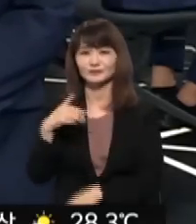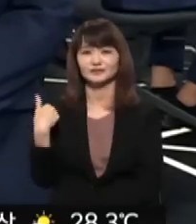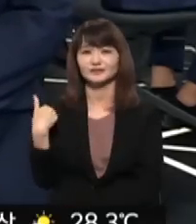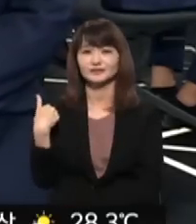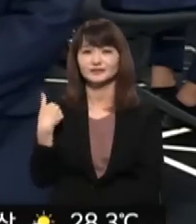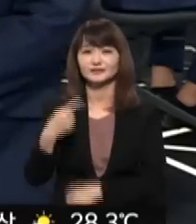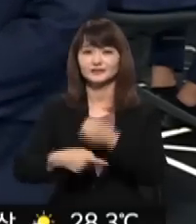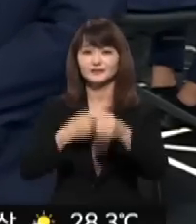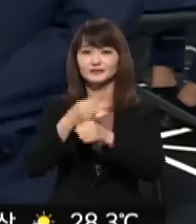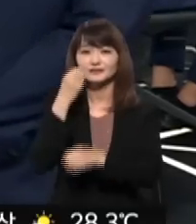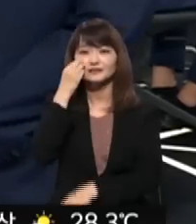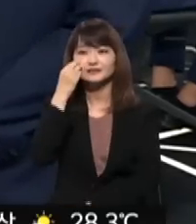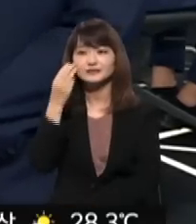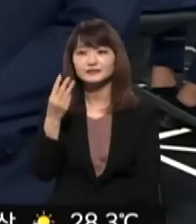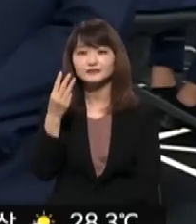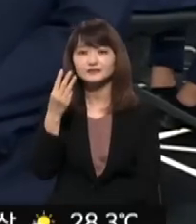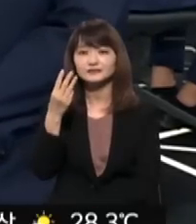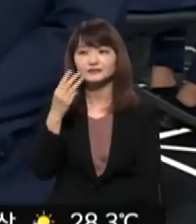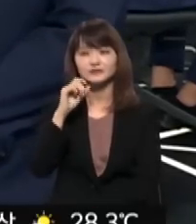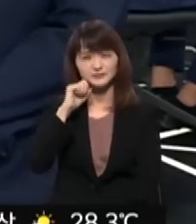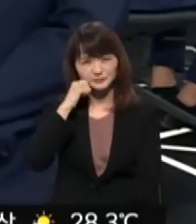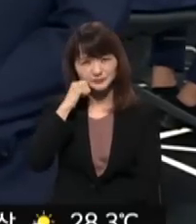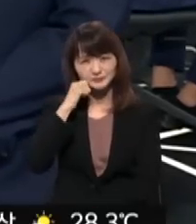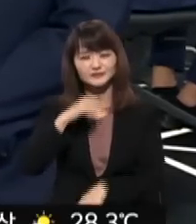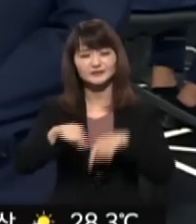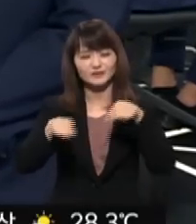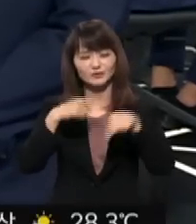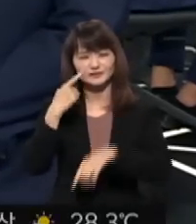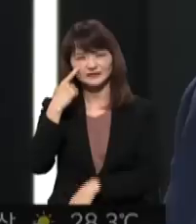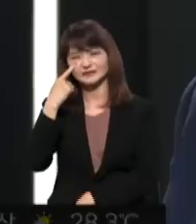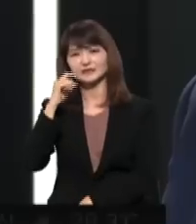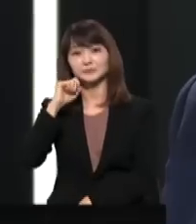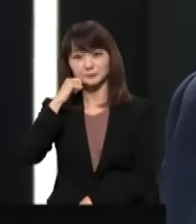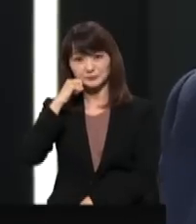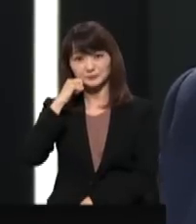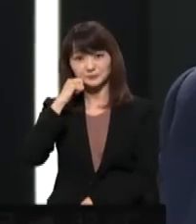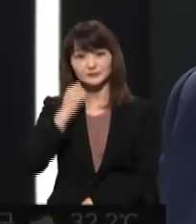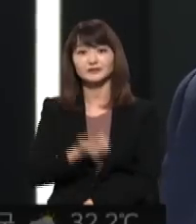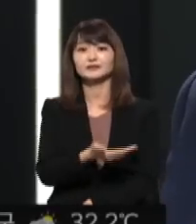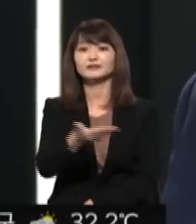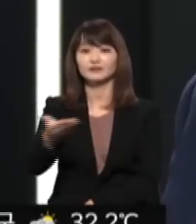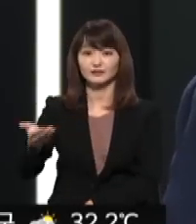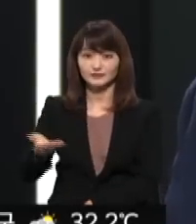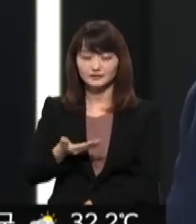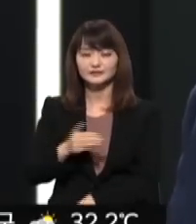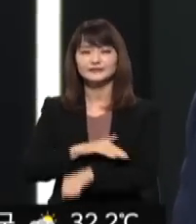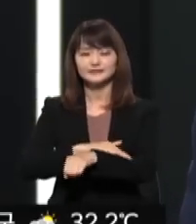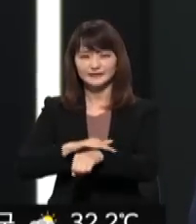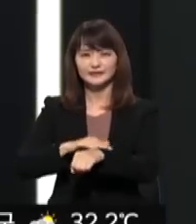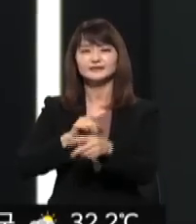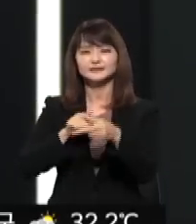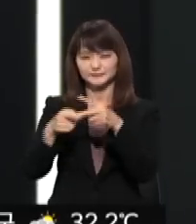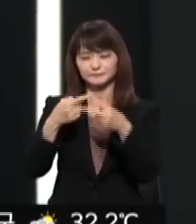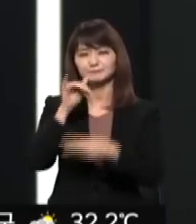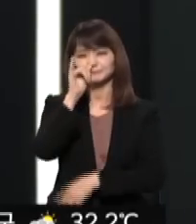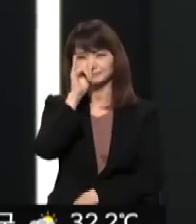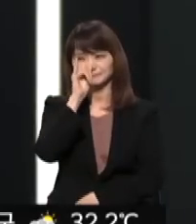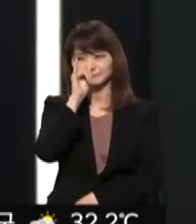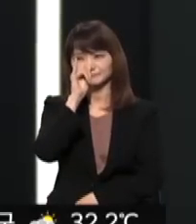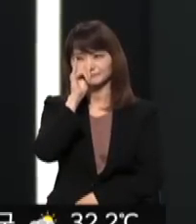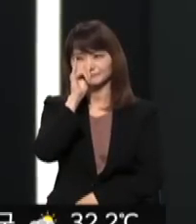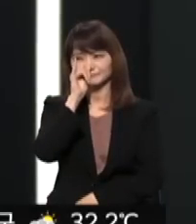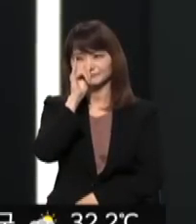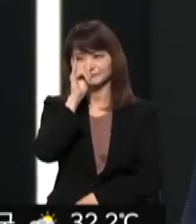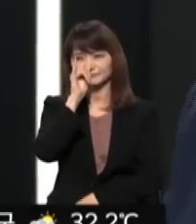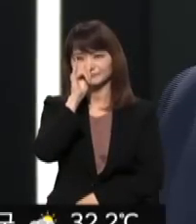모르겠습니다 한 1년 3개월 정도 좀 어렵잖아요 정치 이슈들이 그래서 좀 최대한 시청자 여러분들이 잘 소화할 수 있도록